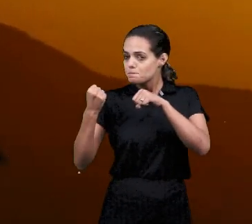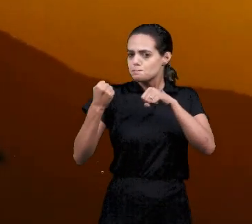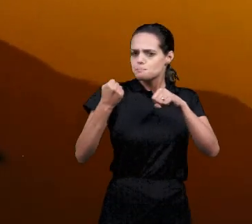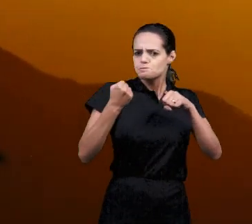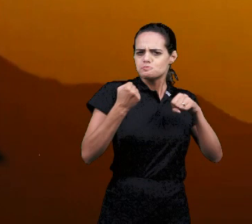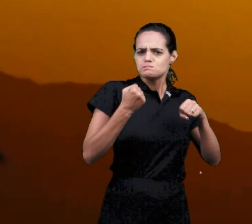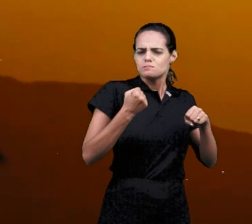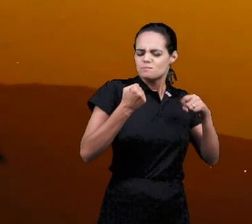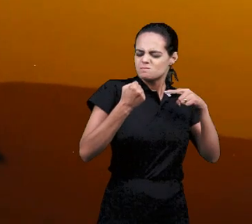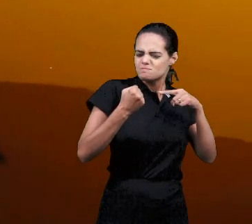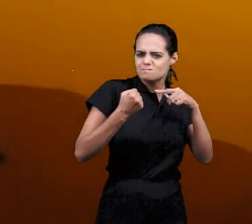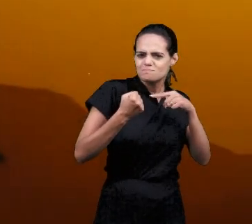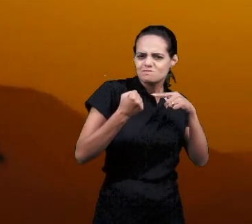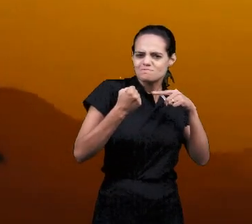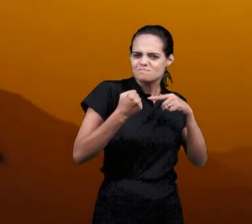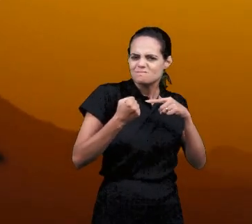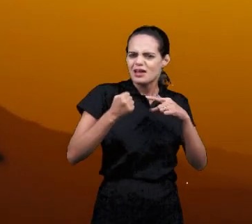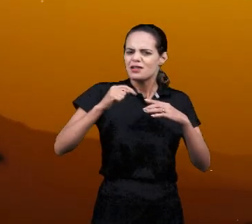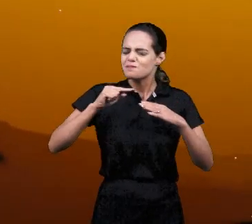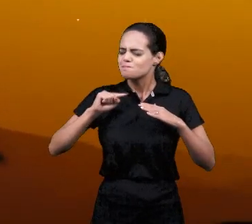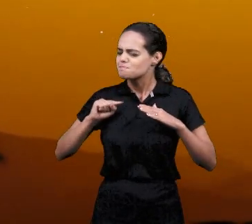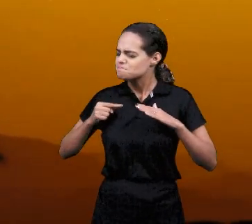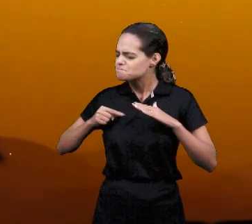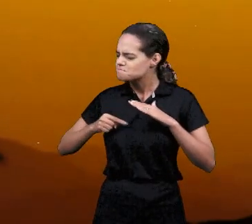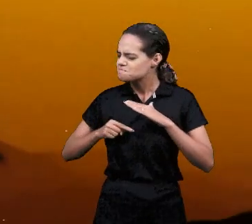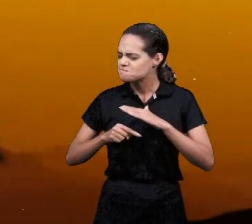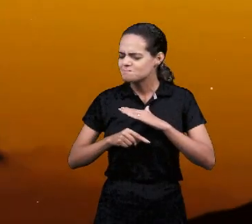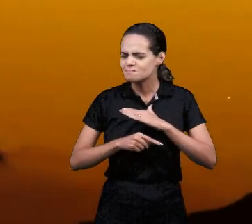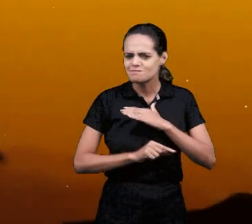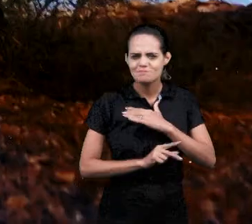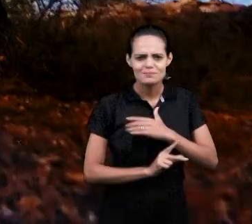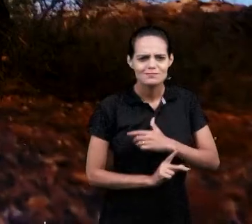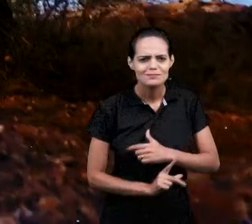Poder que para mim é